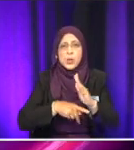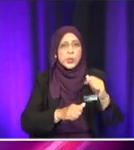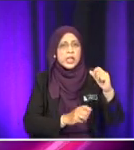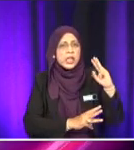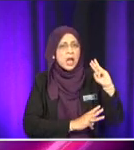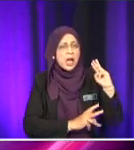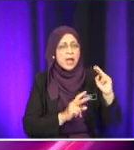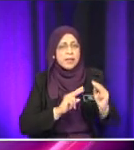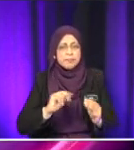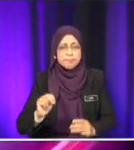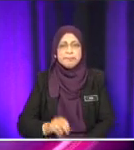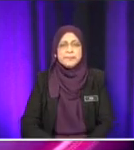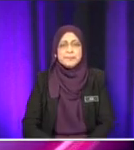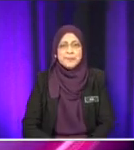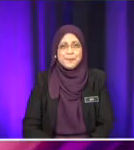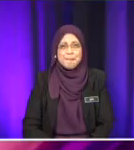Oke